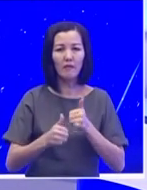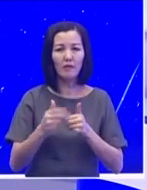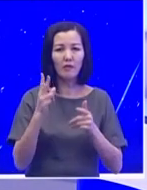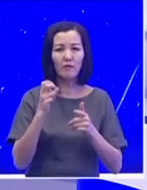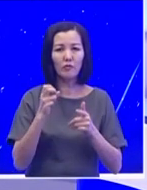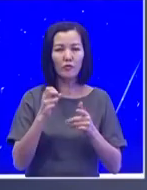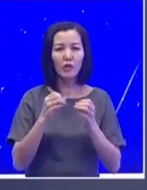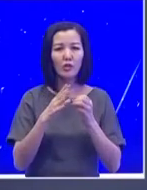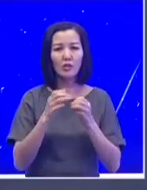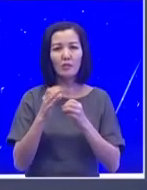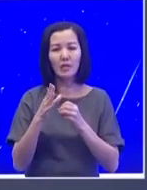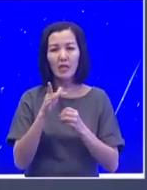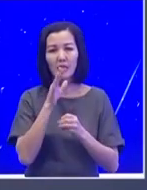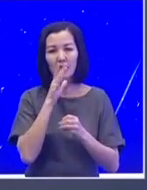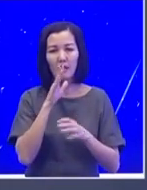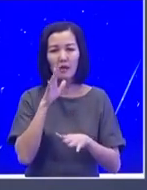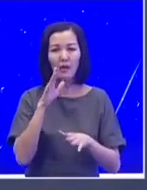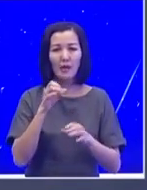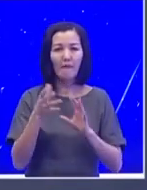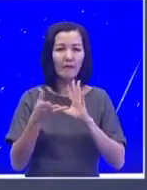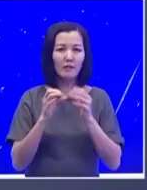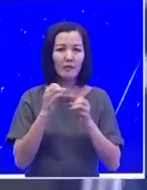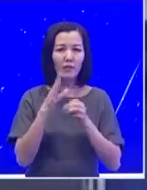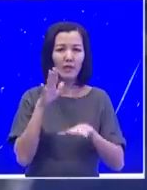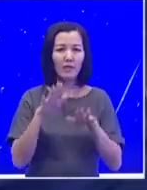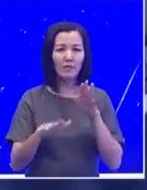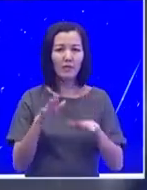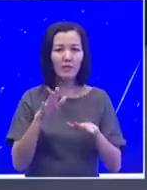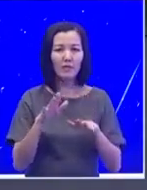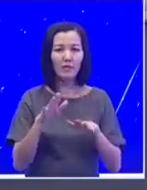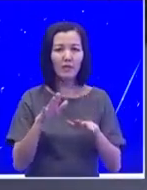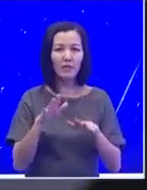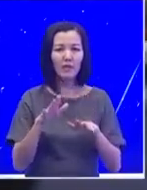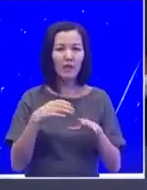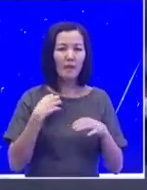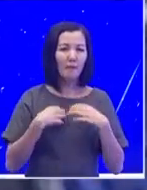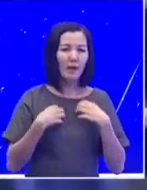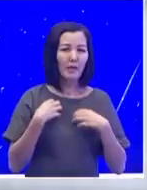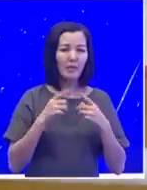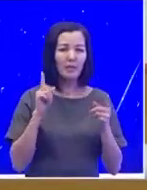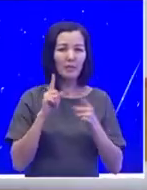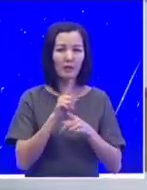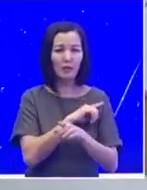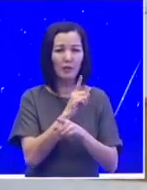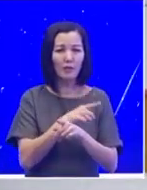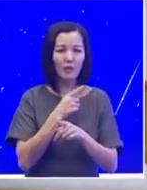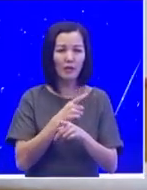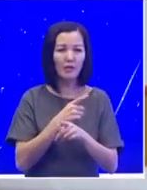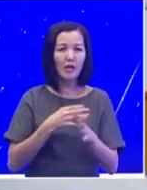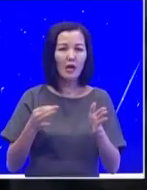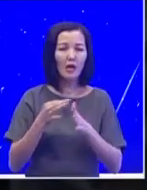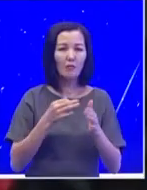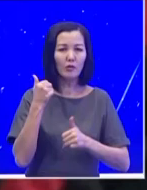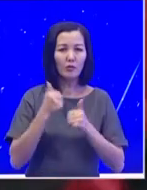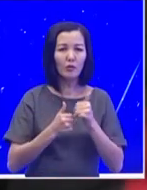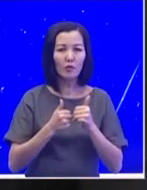ребят 14-15 лет. Всего 15 весовых категорий. Ребята показали бескомпромиссные поединки. Ведь шансов попасть на областное